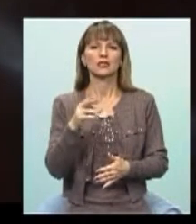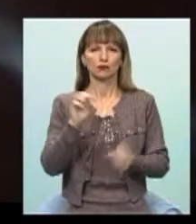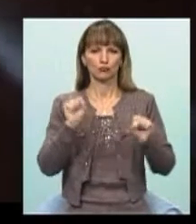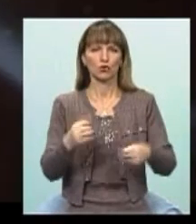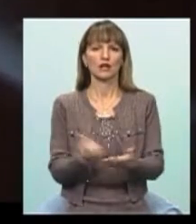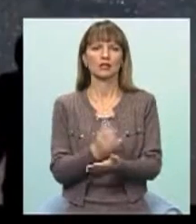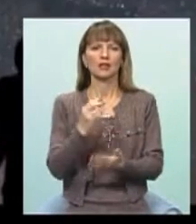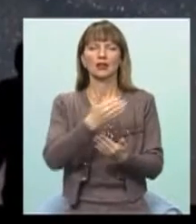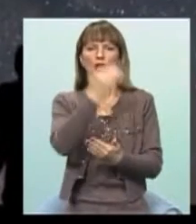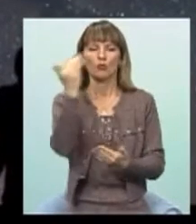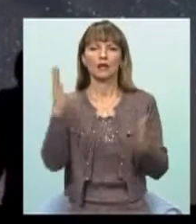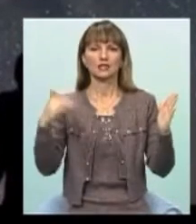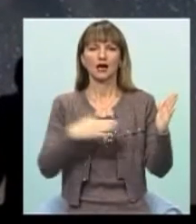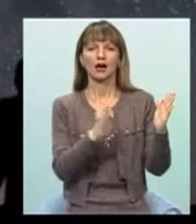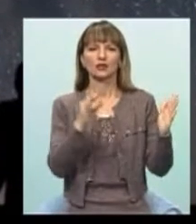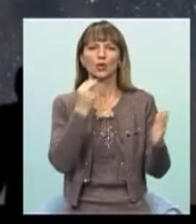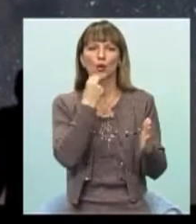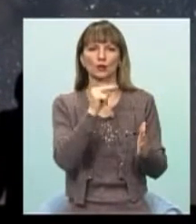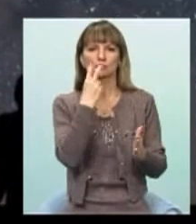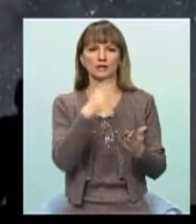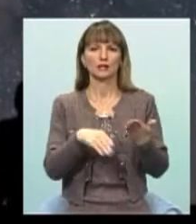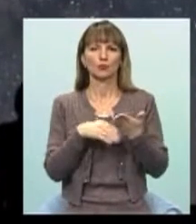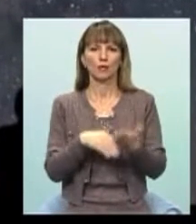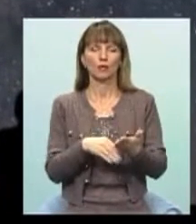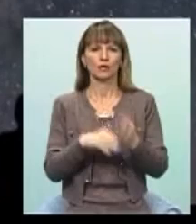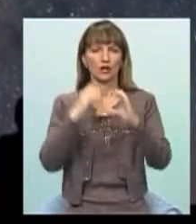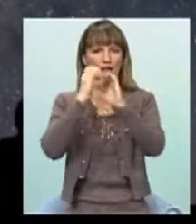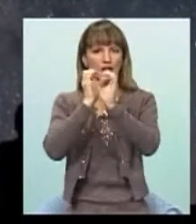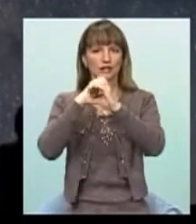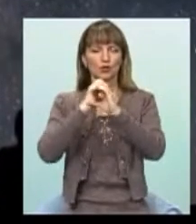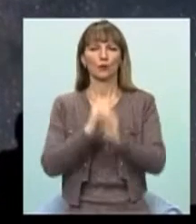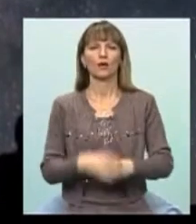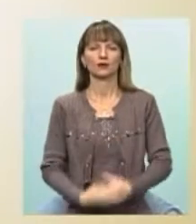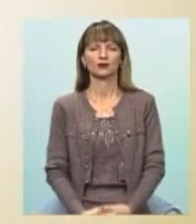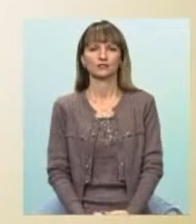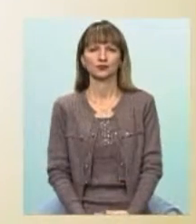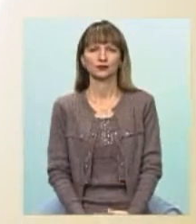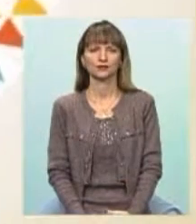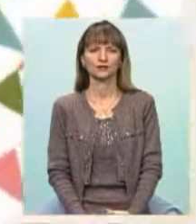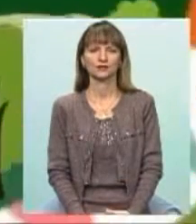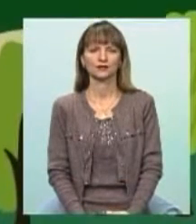на небесній карті та краще роздивитись за допомогою телескопа.